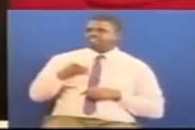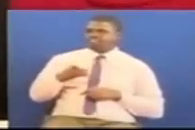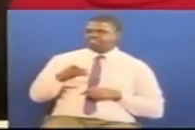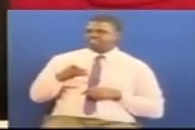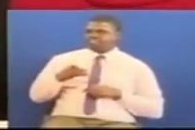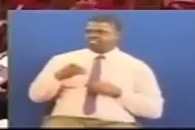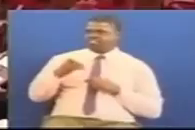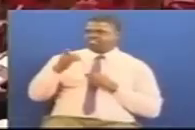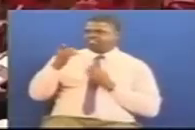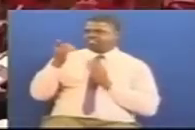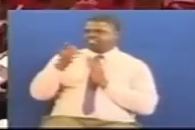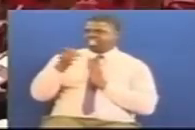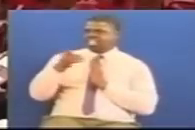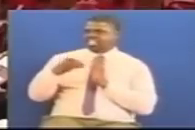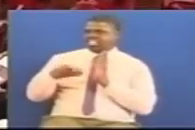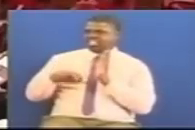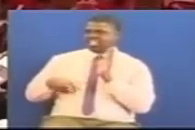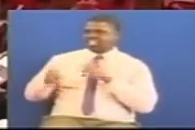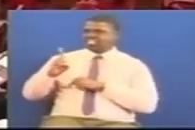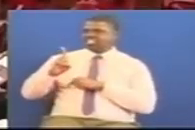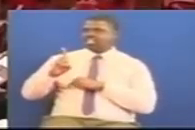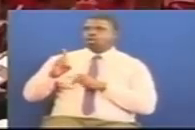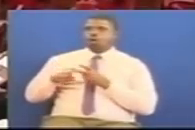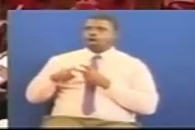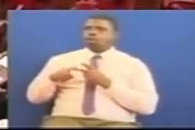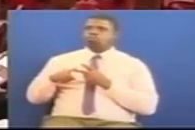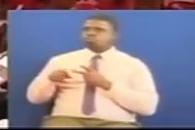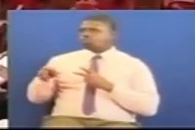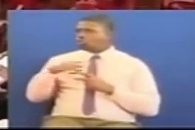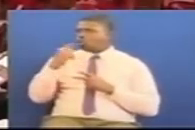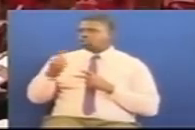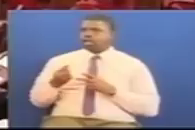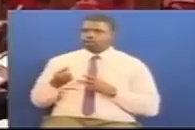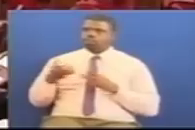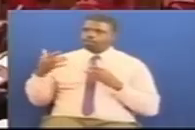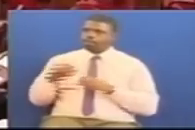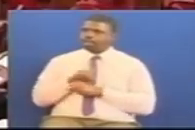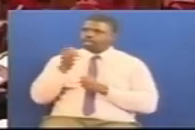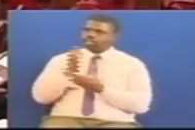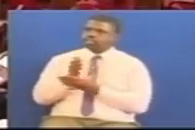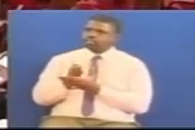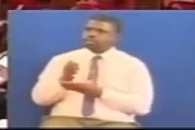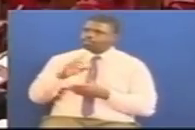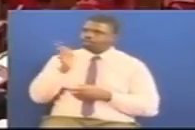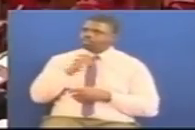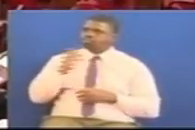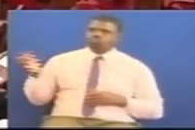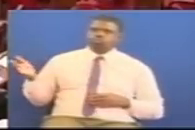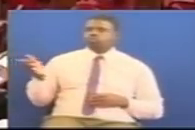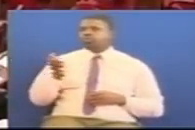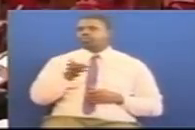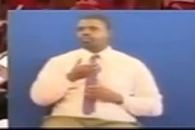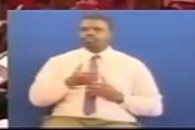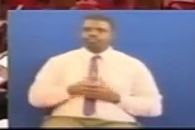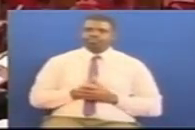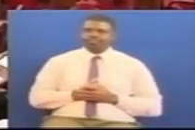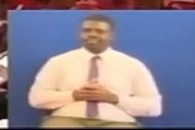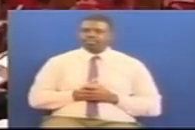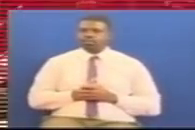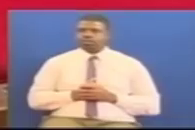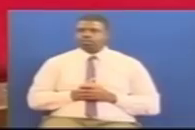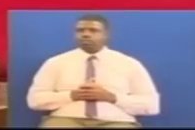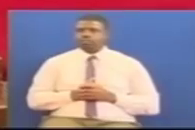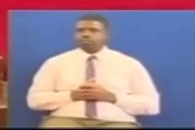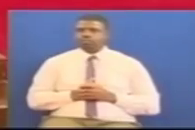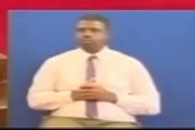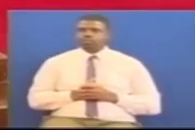Asante, walimu wa physics wa kutosha. Mheshimiwa Ole Nasha, Naibu Waziri ya Elimu, Sayansi na Teknolojia.